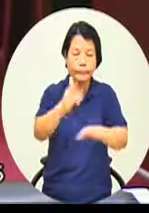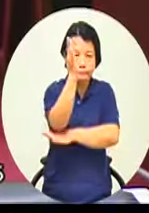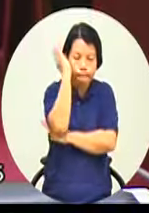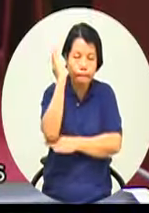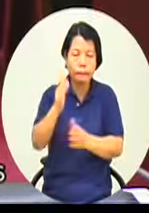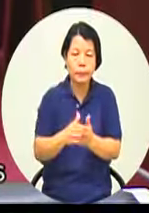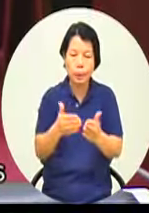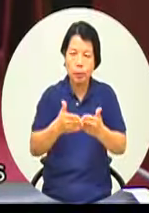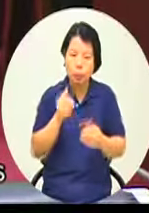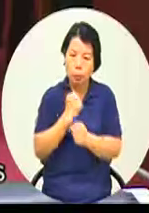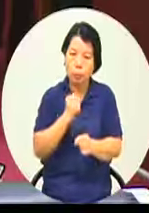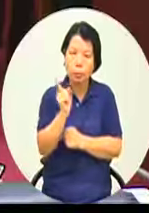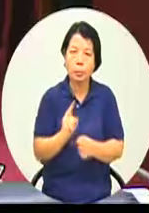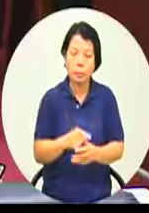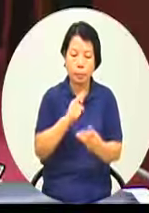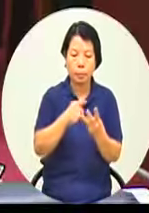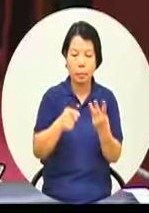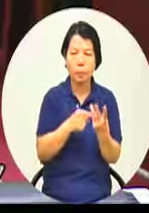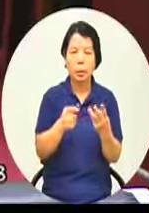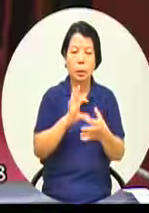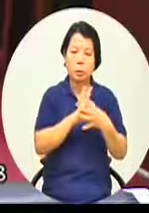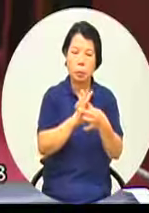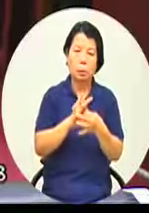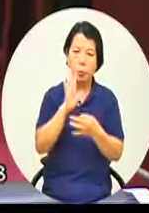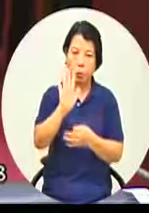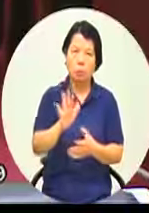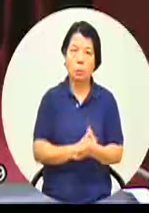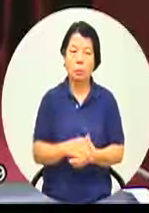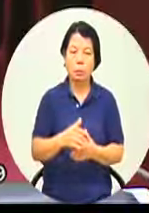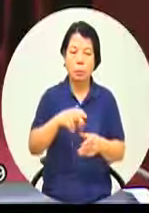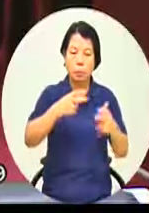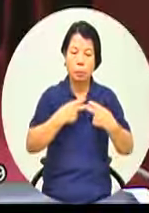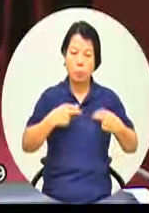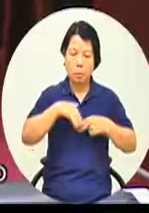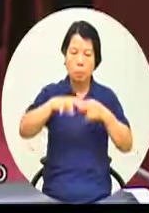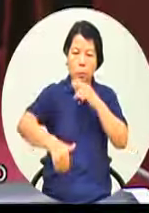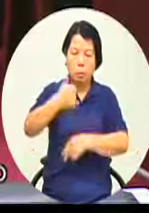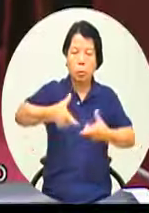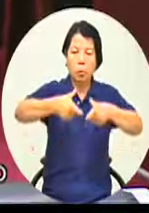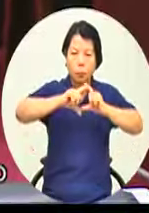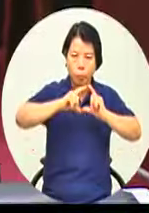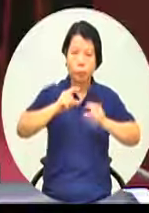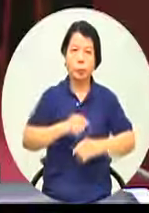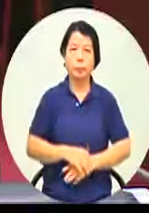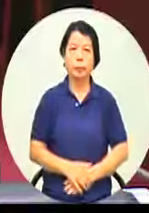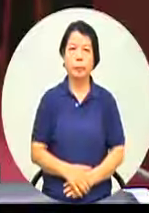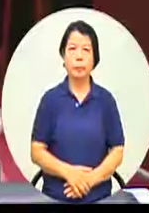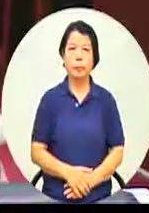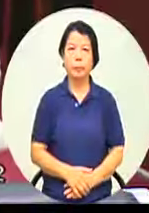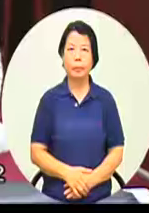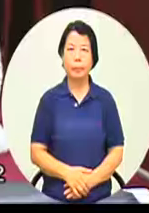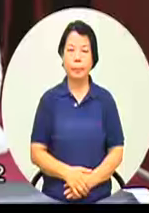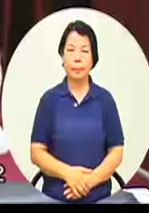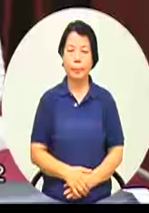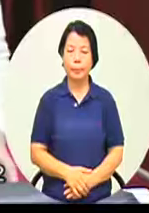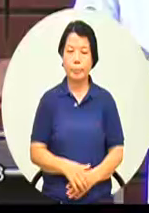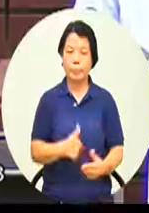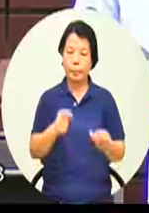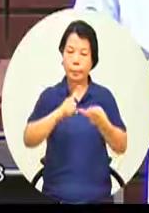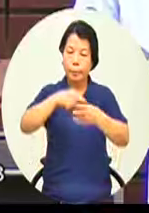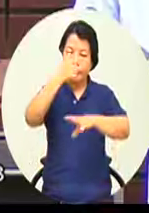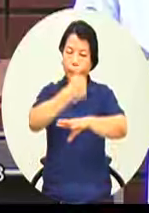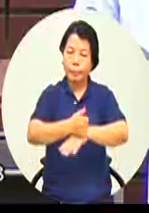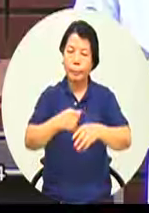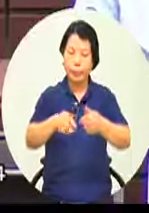样的角色？以上三个问题都是有相关性的，请蔡局长你回答，谢谢。 好，加角度大炮。 好，谢谢主席，谢谢席